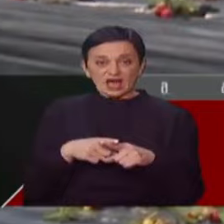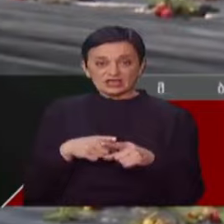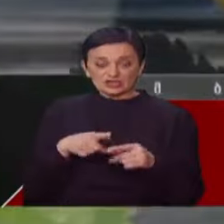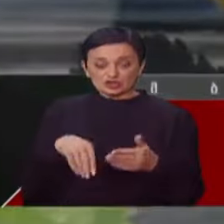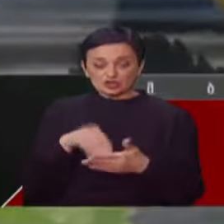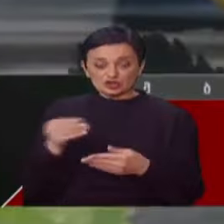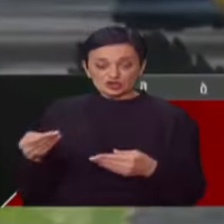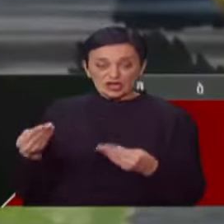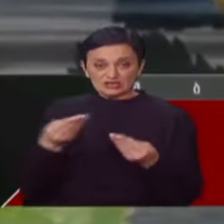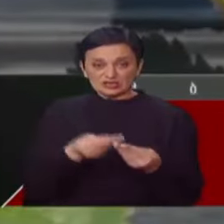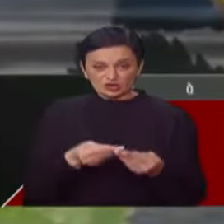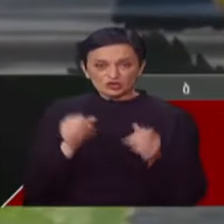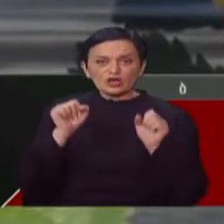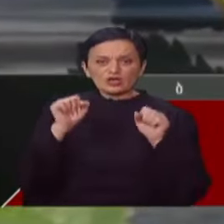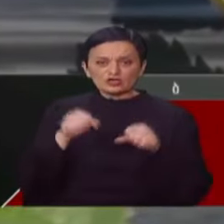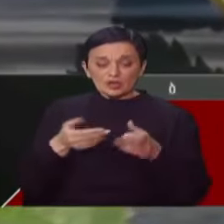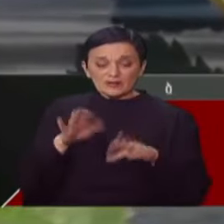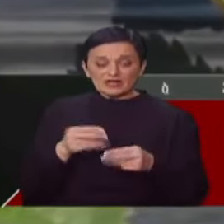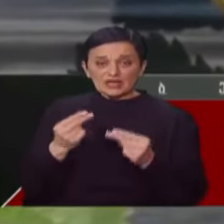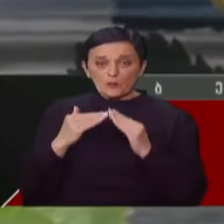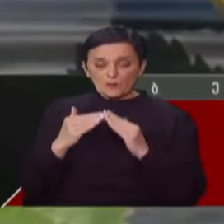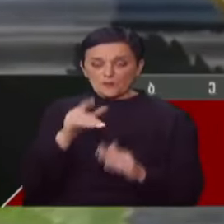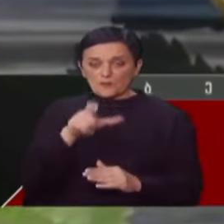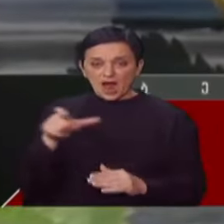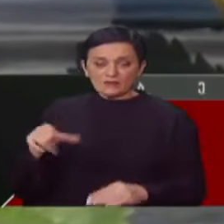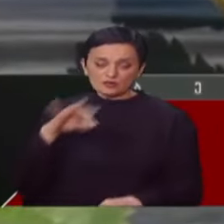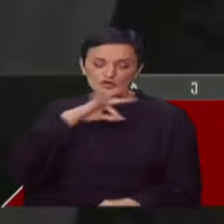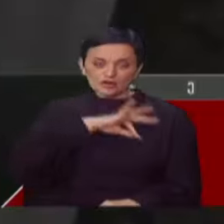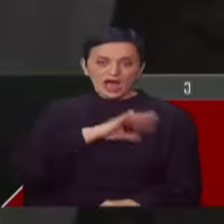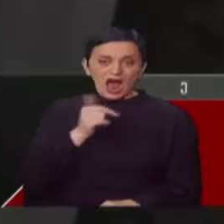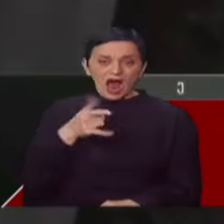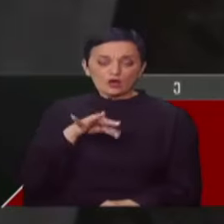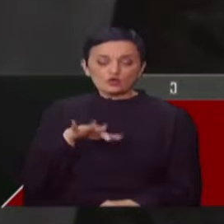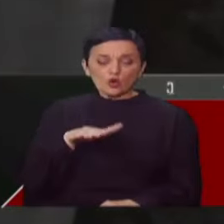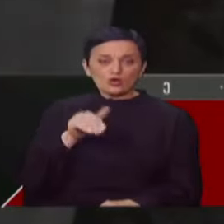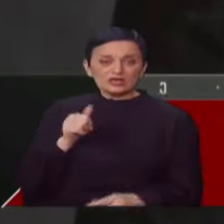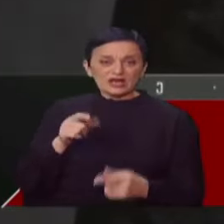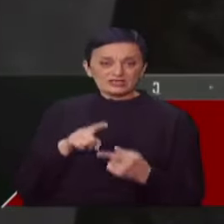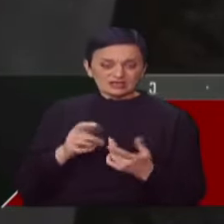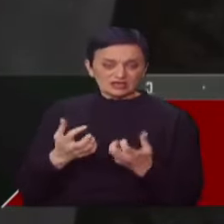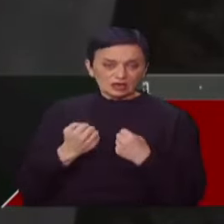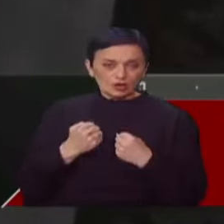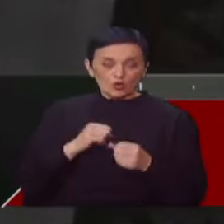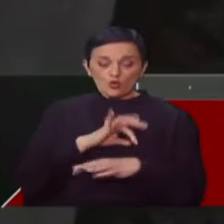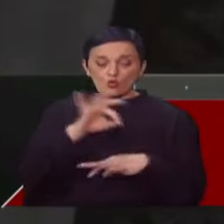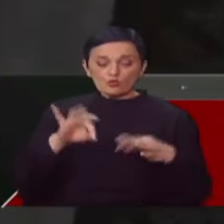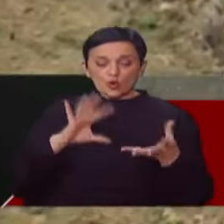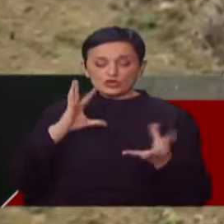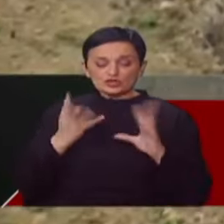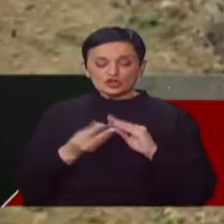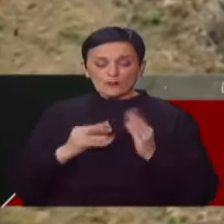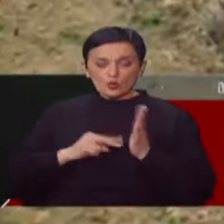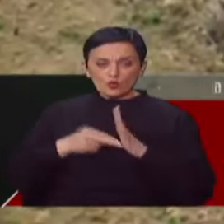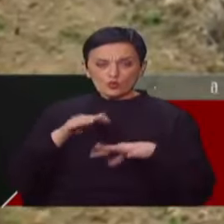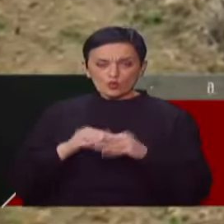გადასცემს, შესაძლებელია დარჩენილი თანხა ფერმერმა შეღავათიანი აგროკრედიტის ფარგლებში აიღოს. Პროექტის ჯამური ბიუჯეტი